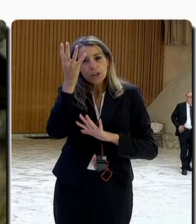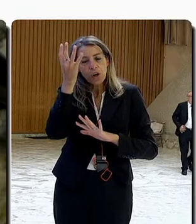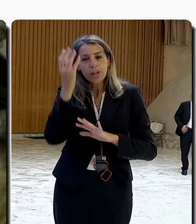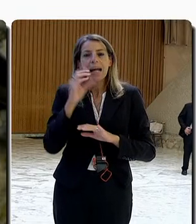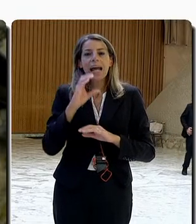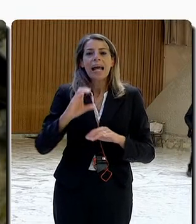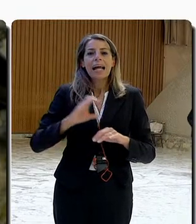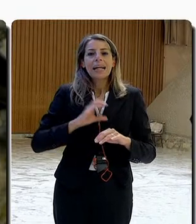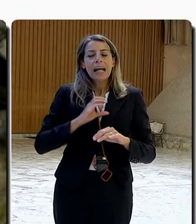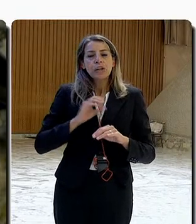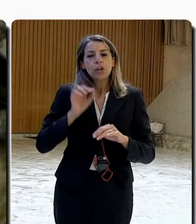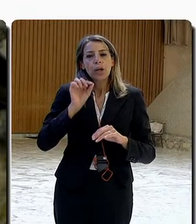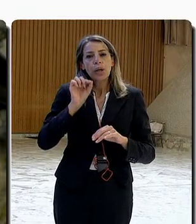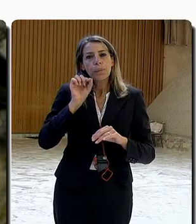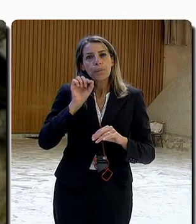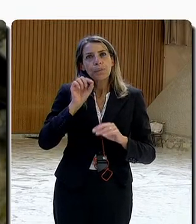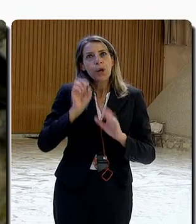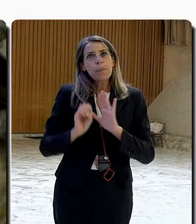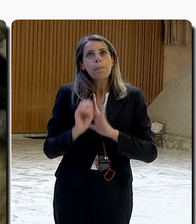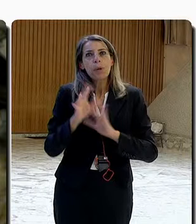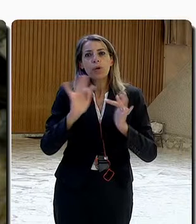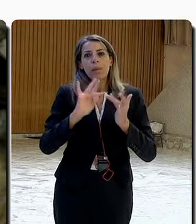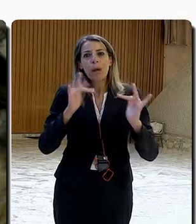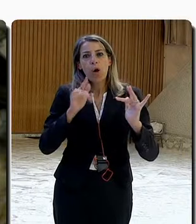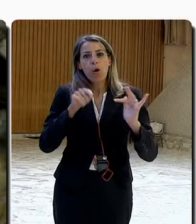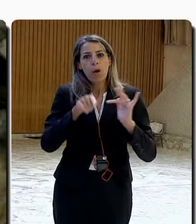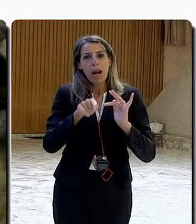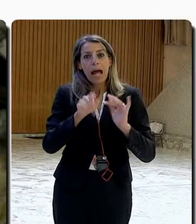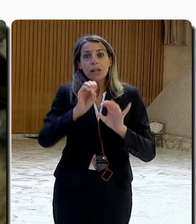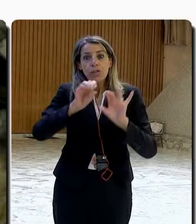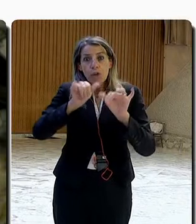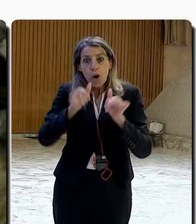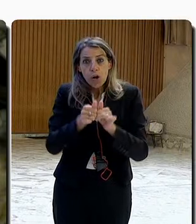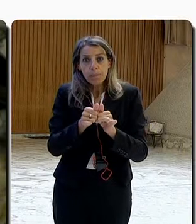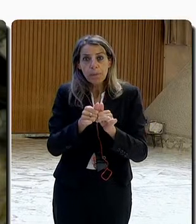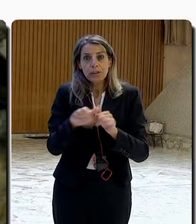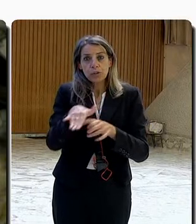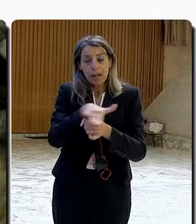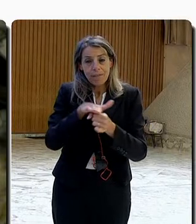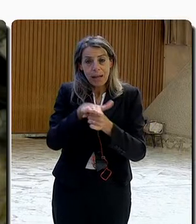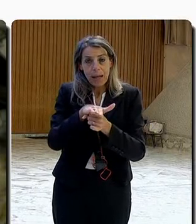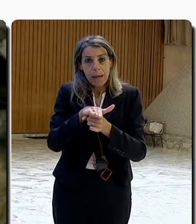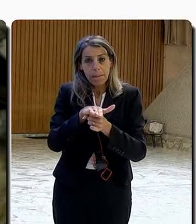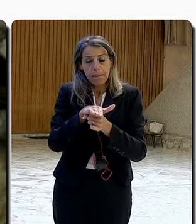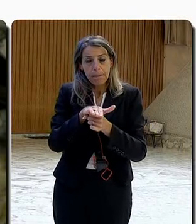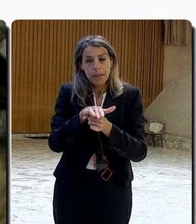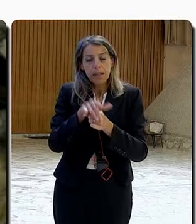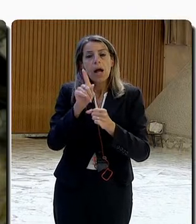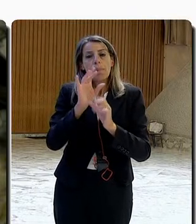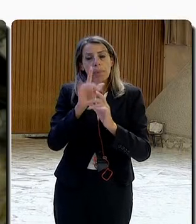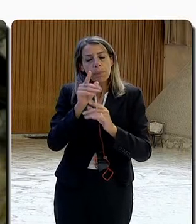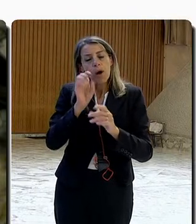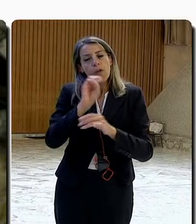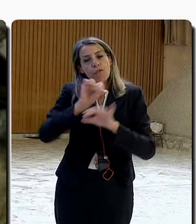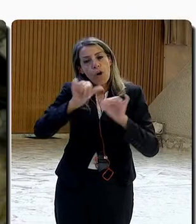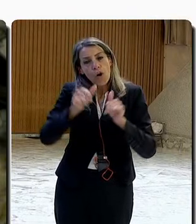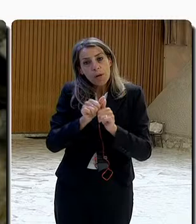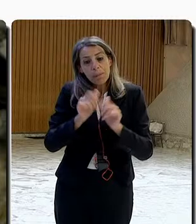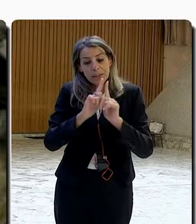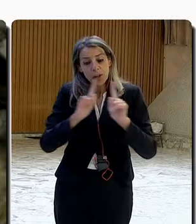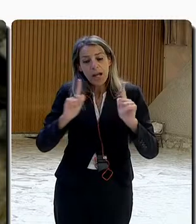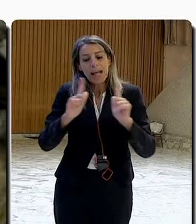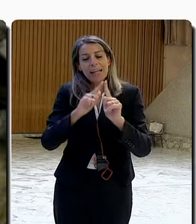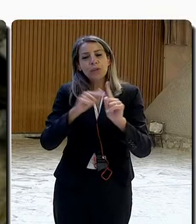CatholicHome.com, il primo programma online di formazione della famiglia alla liturgia della